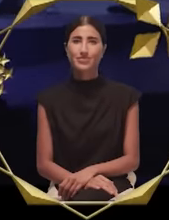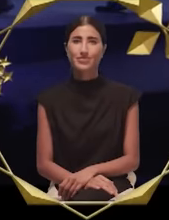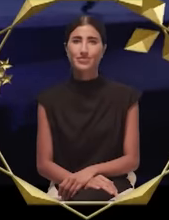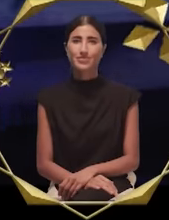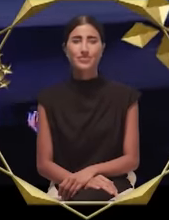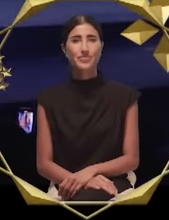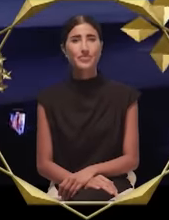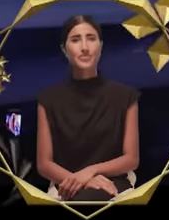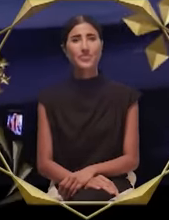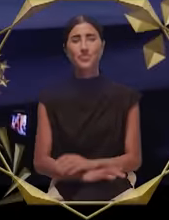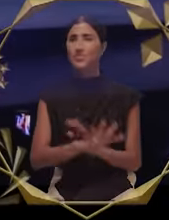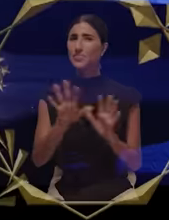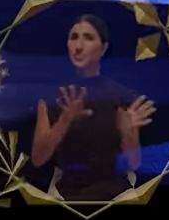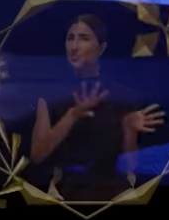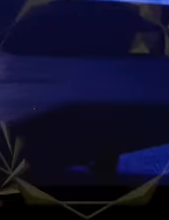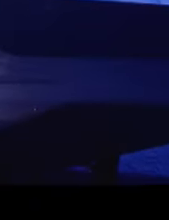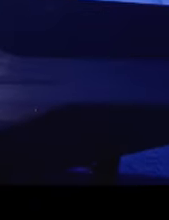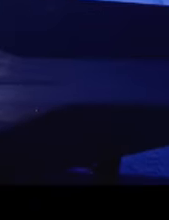تعب الرحلة